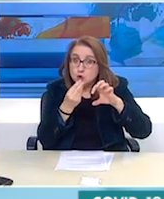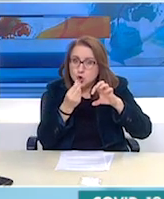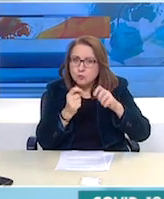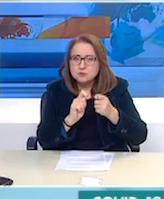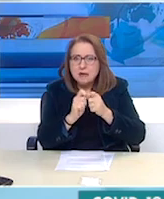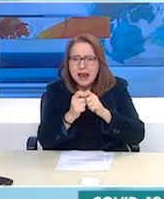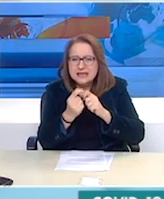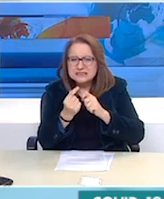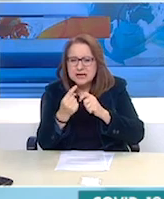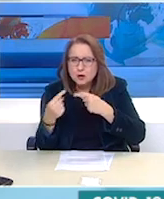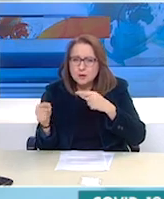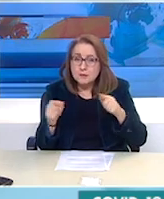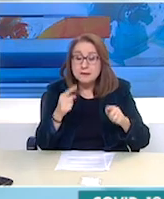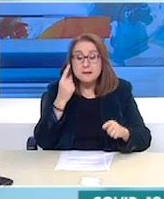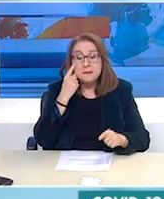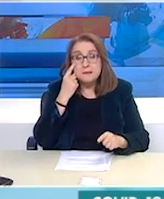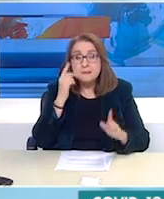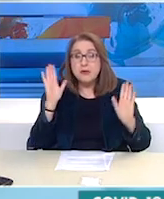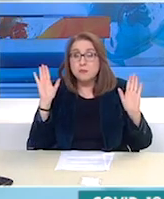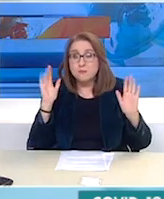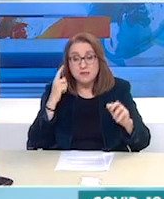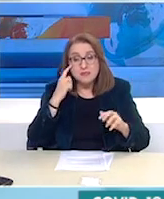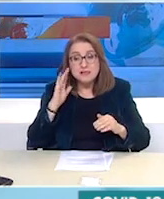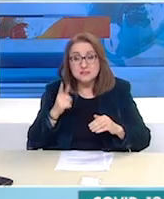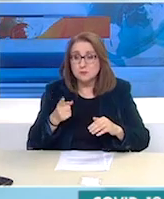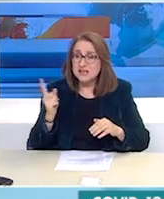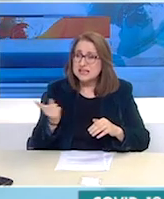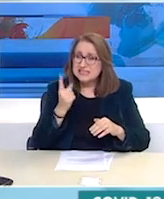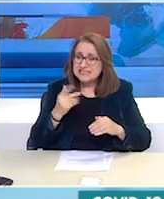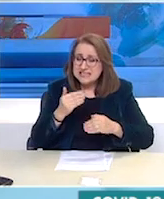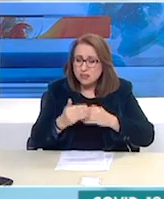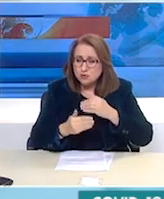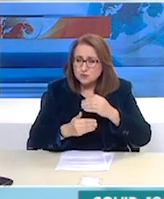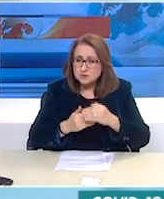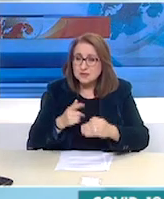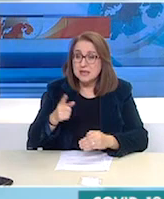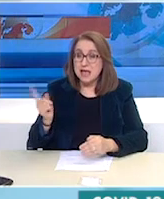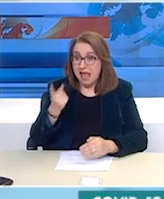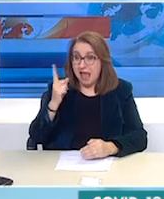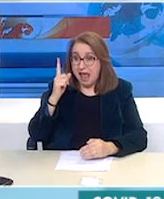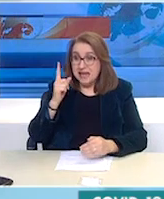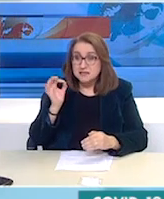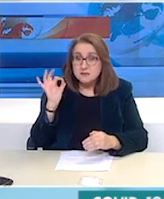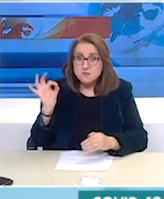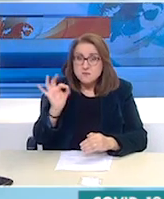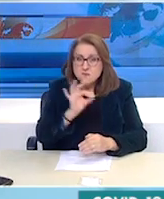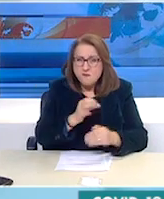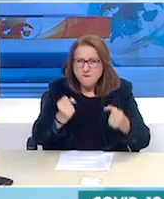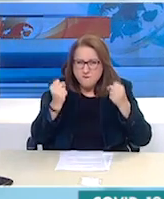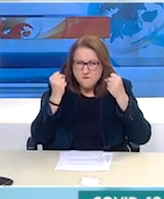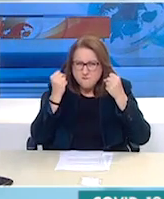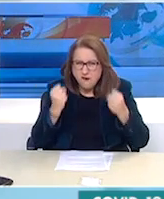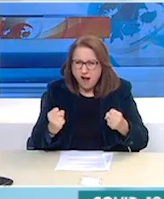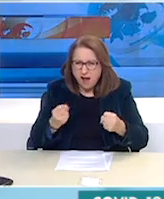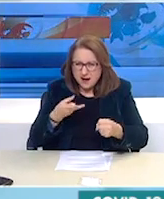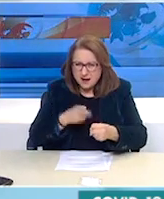συνολική συμπεριφορά του ιού. Αυτός είναι ένας ιός που γίνεται στο ενδιάμεσο. Ένας πολύ θανατηφόρος ιός εξαντλείται γρήγορα. Ένας πολύ ελαφρός ιός